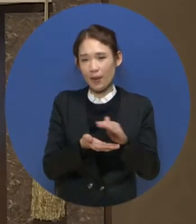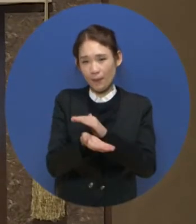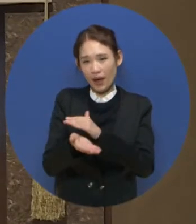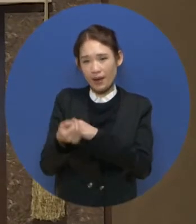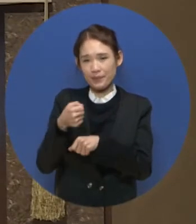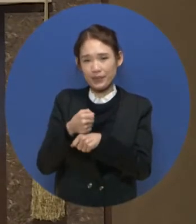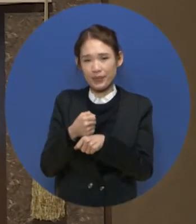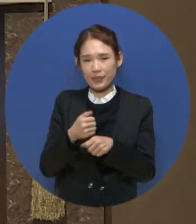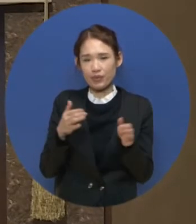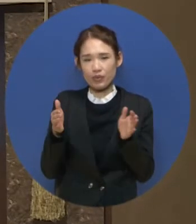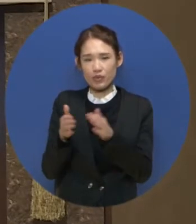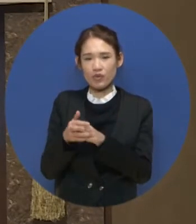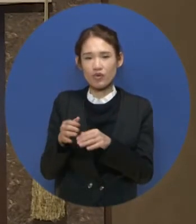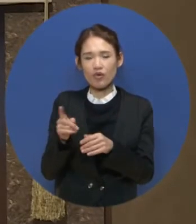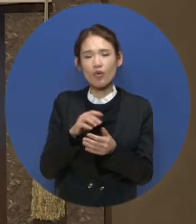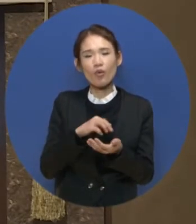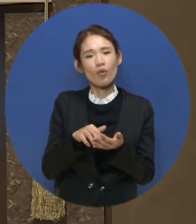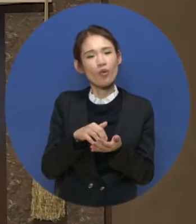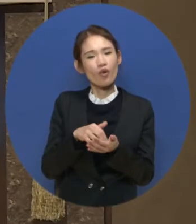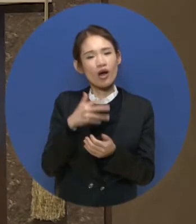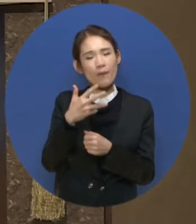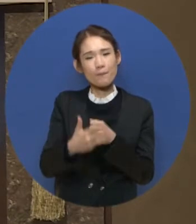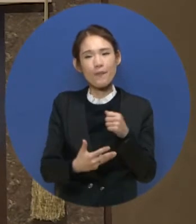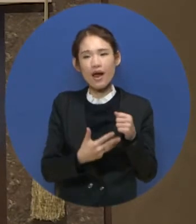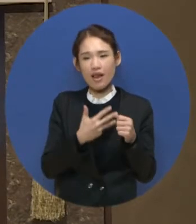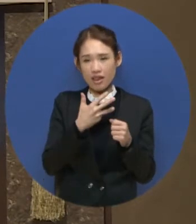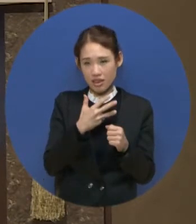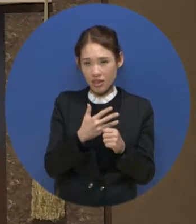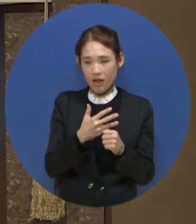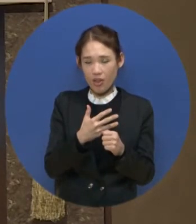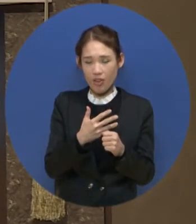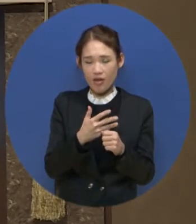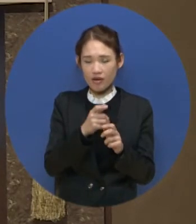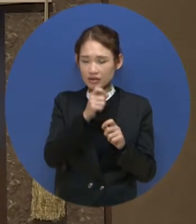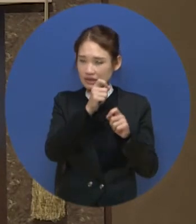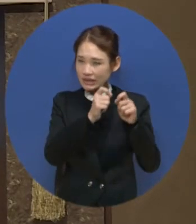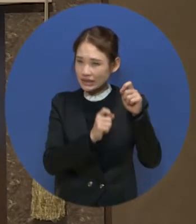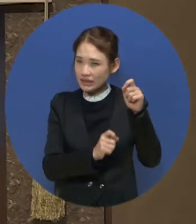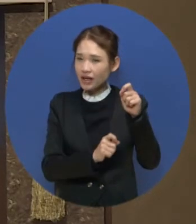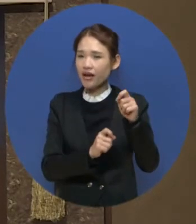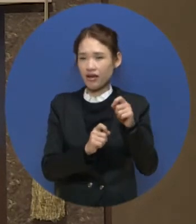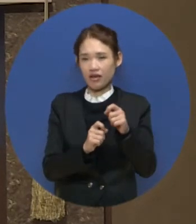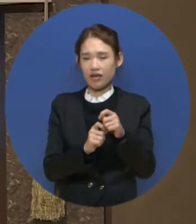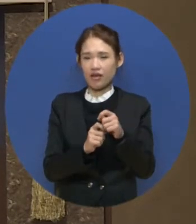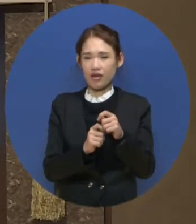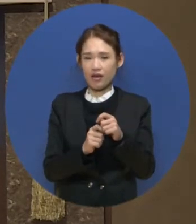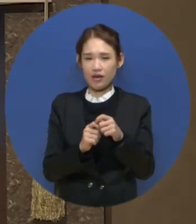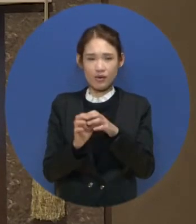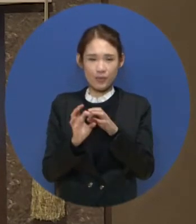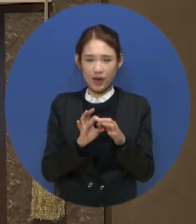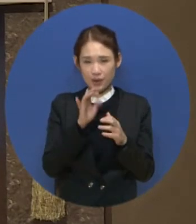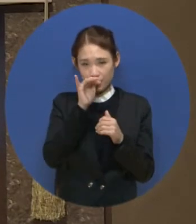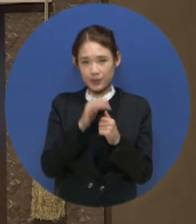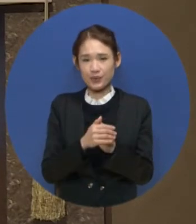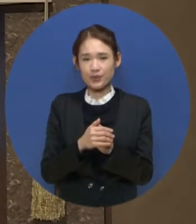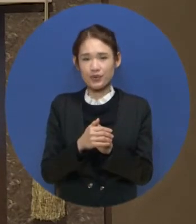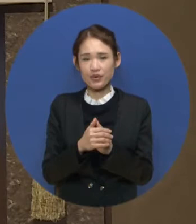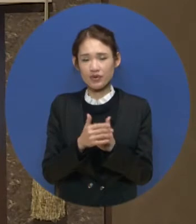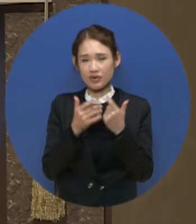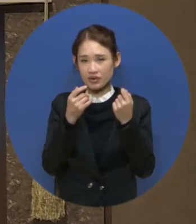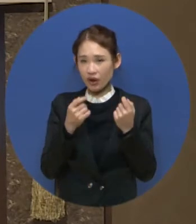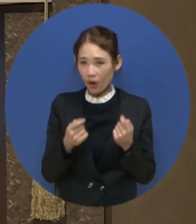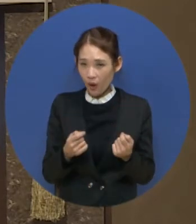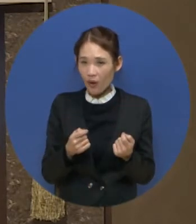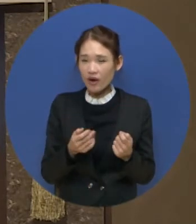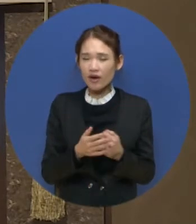그래서 어떤 거는 한 8년 정도 막 대역사의 시간을 가지면서 나온 것도 있습니다. 이제 그런